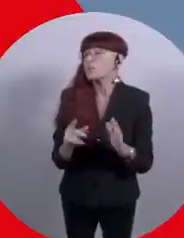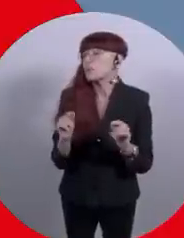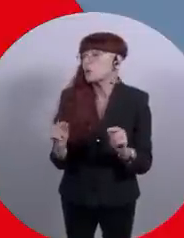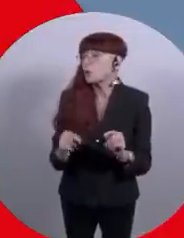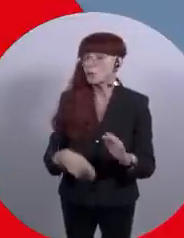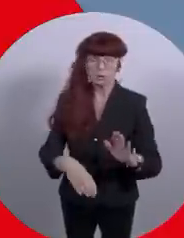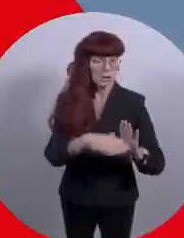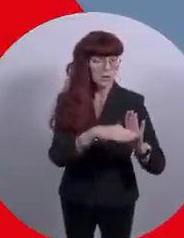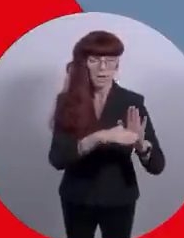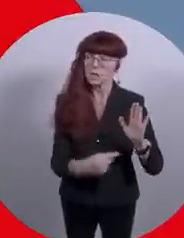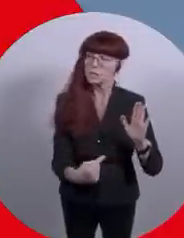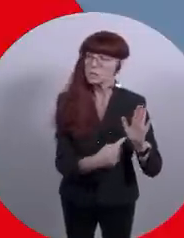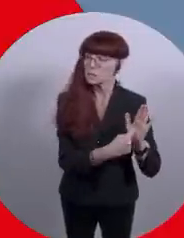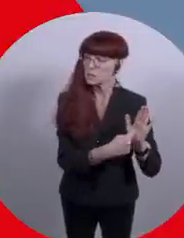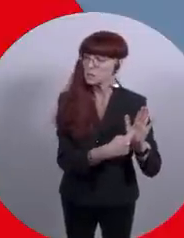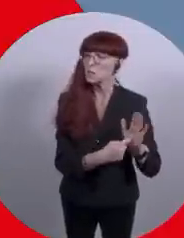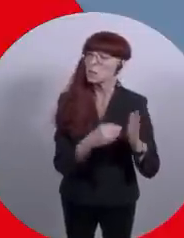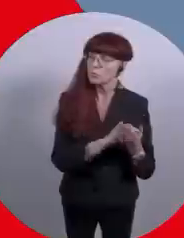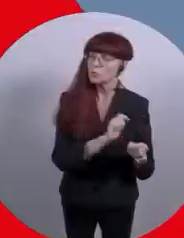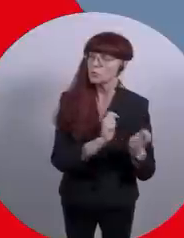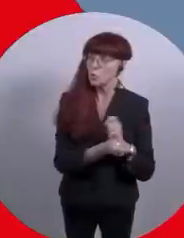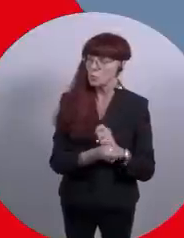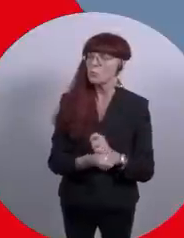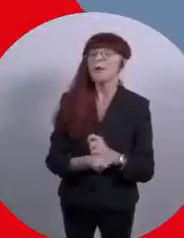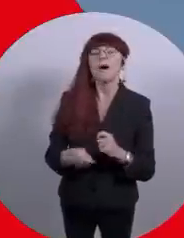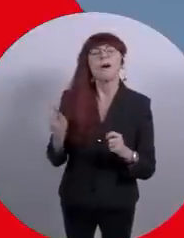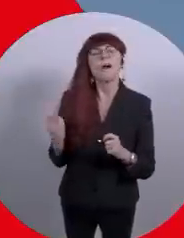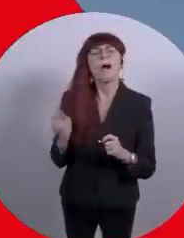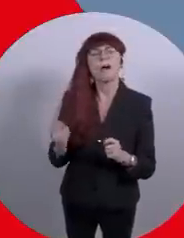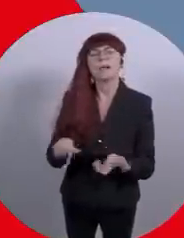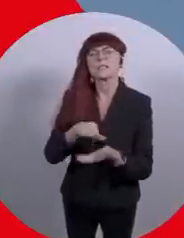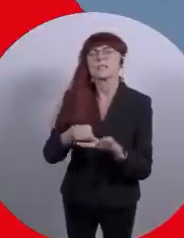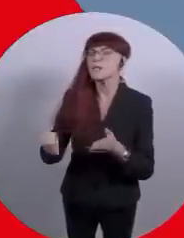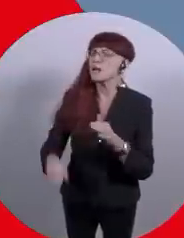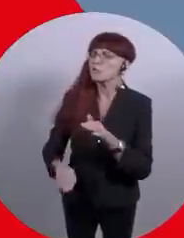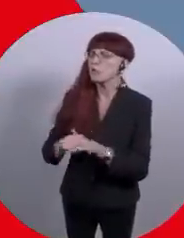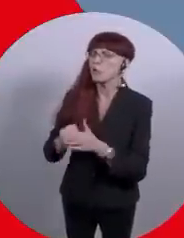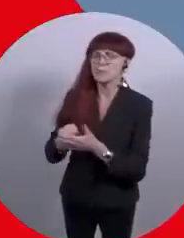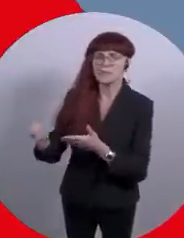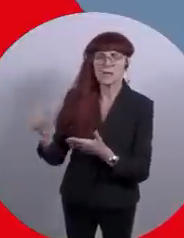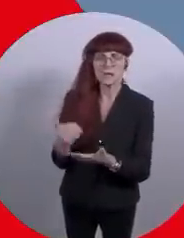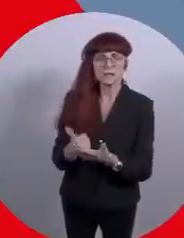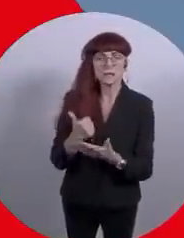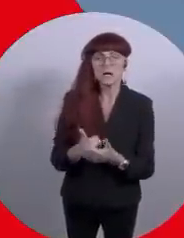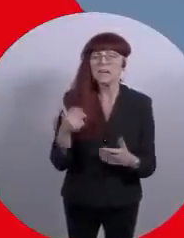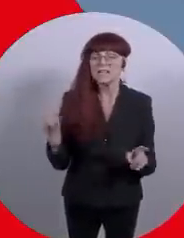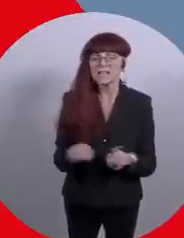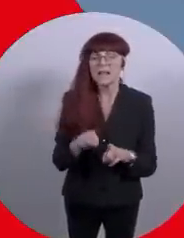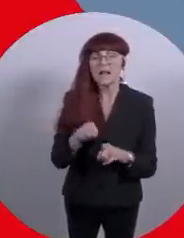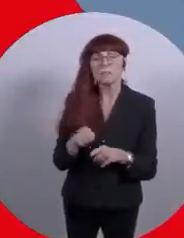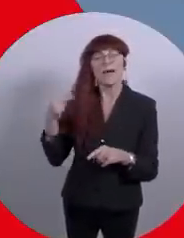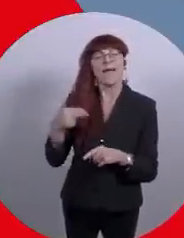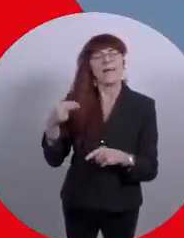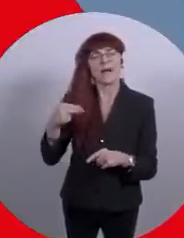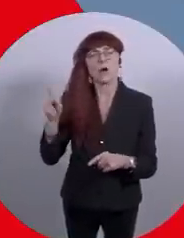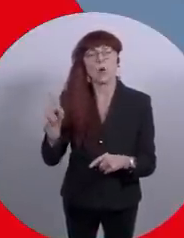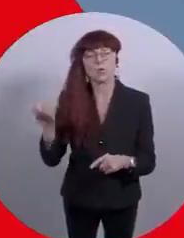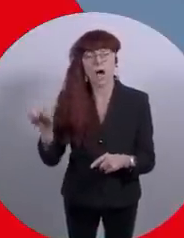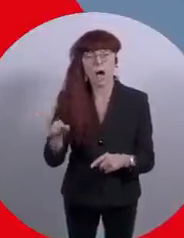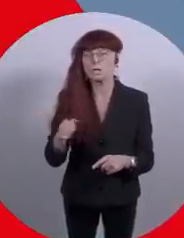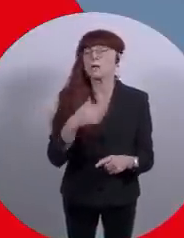Ansprüche aufgeteilte Karenzzeiten nach dem Motto von Helga Conrad halber halbe klare gesetzlich